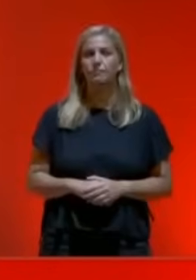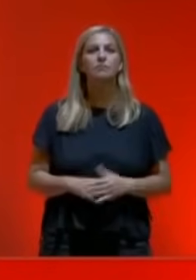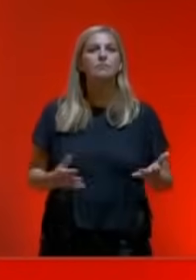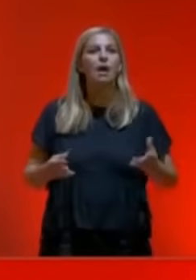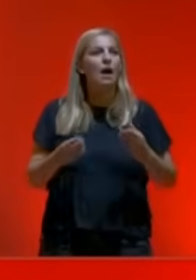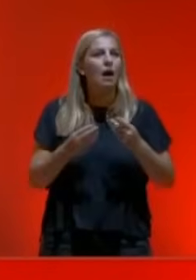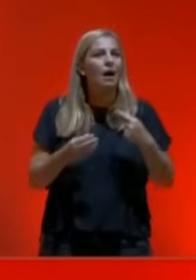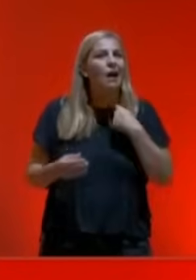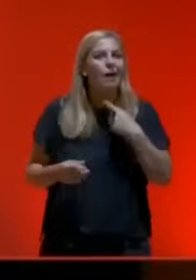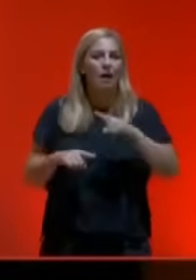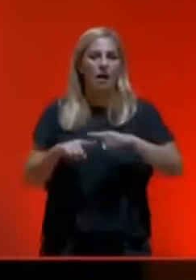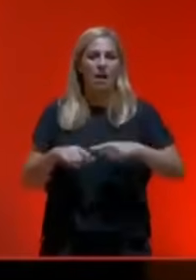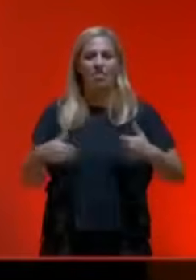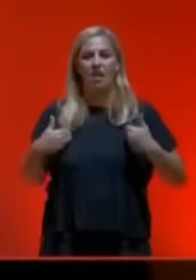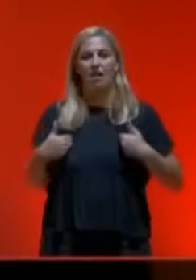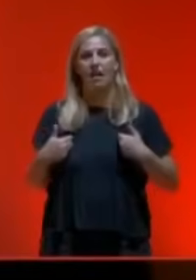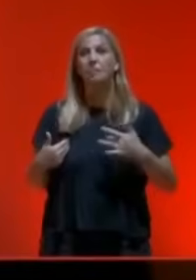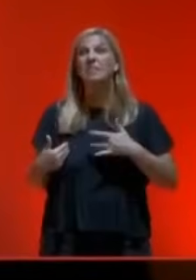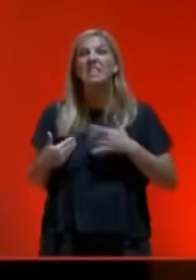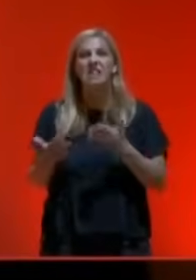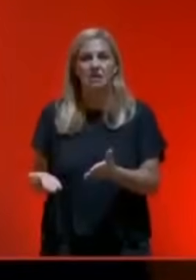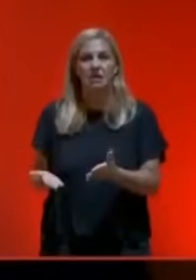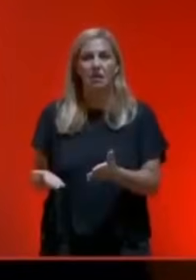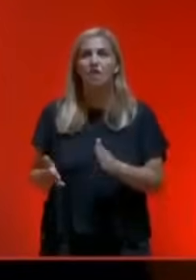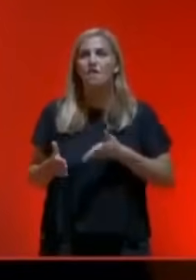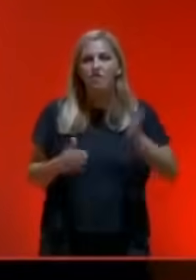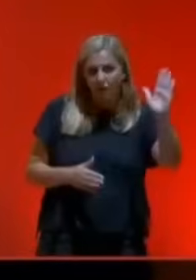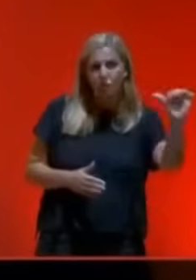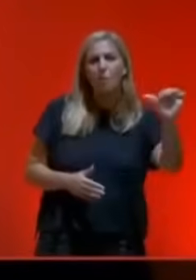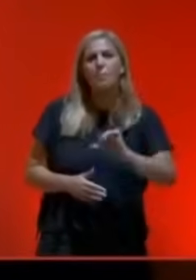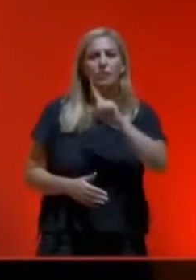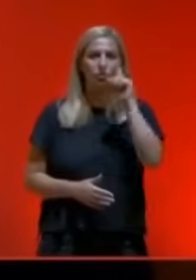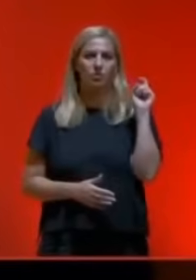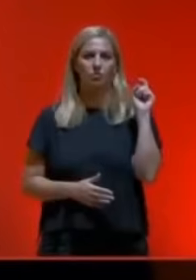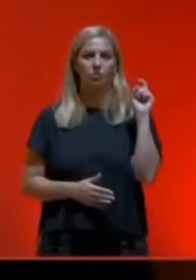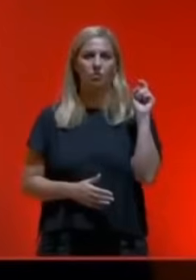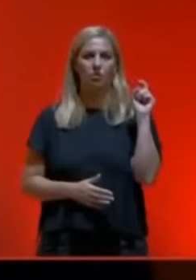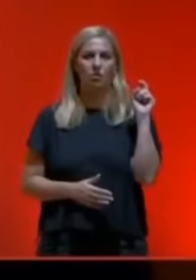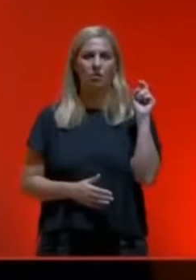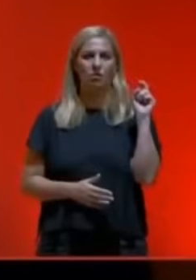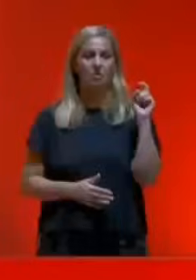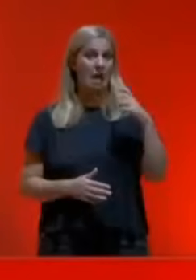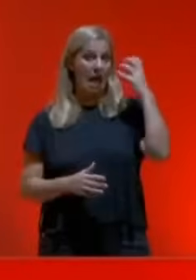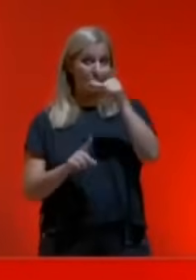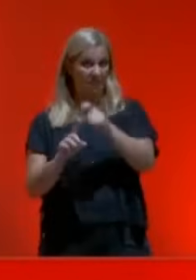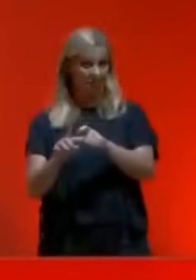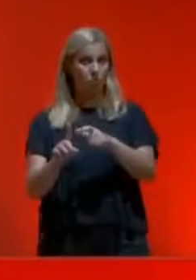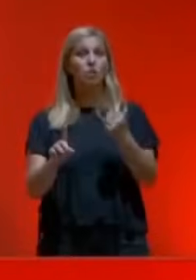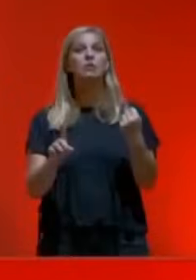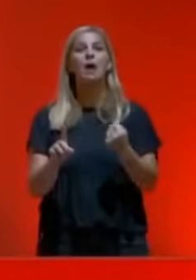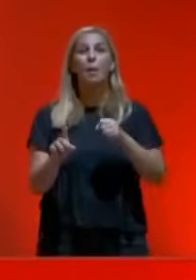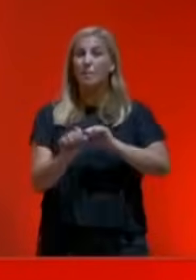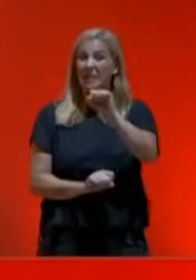τόπου, που τόσο δύσκολα επιστρέφει. Δεν δίνουμε την ευκαιρία στον επιστήμονα να βρει δουλειά με το πτυχίο